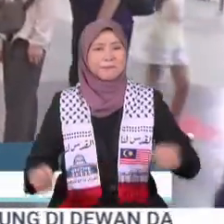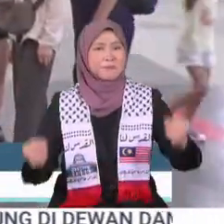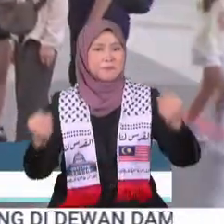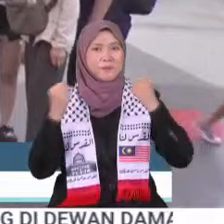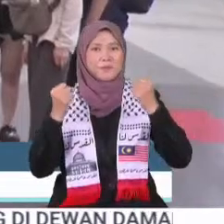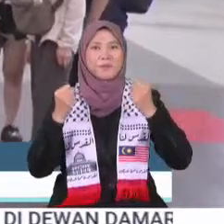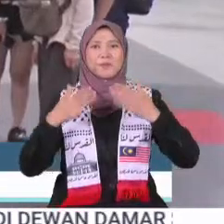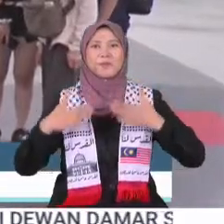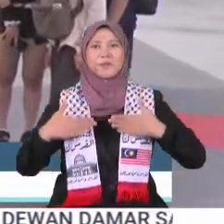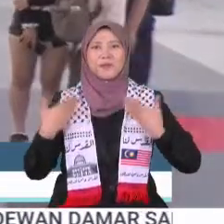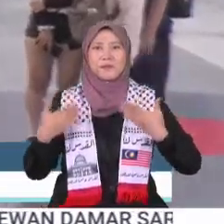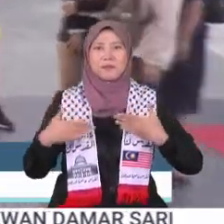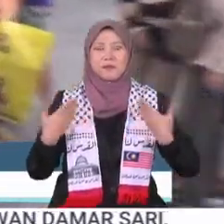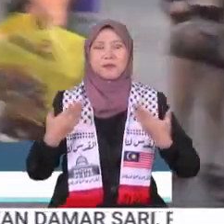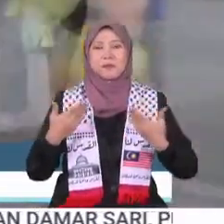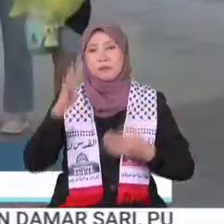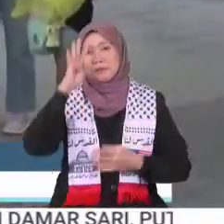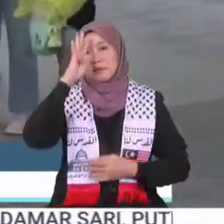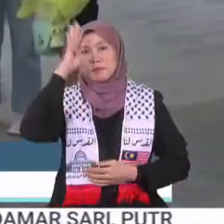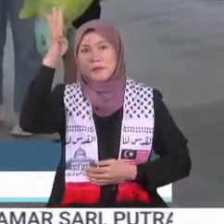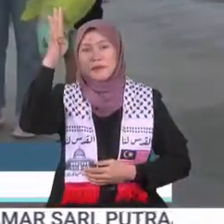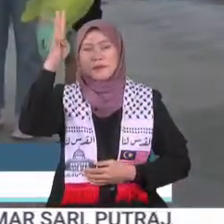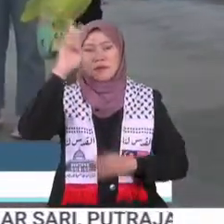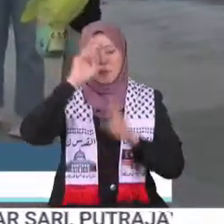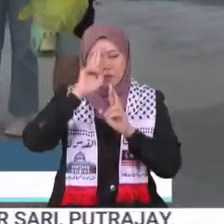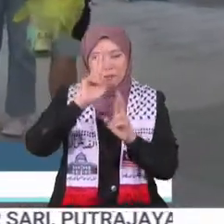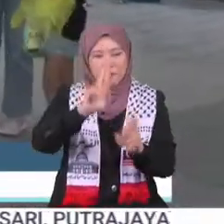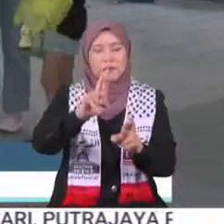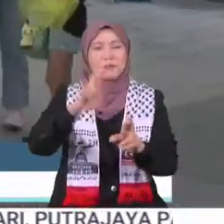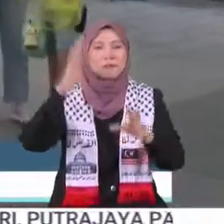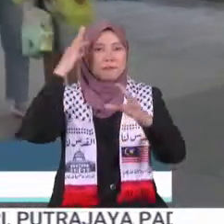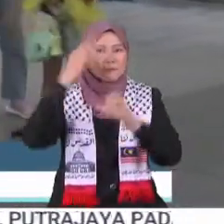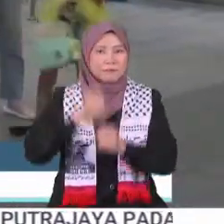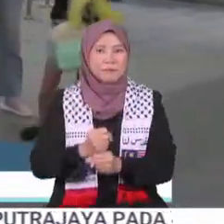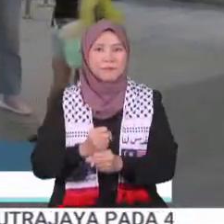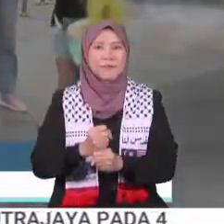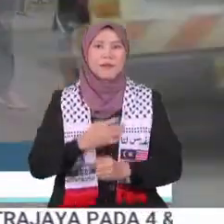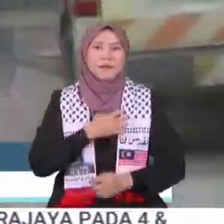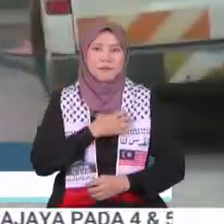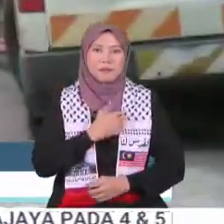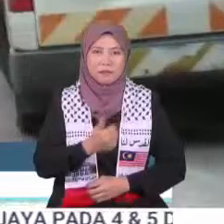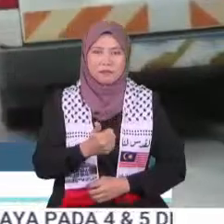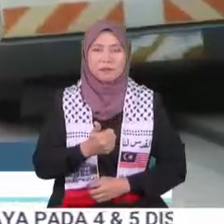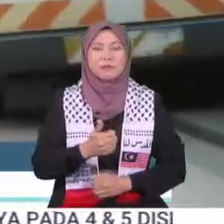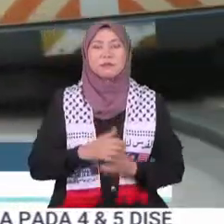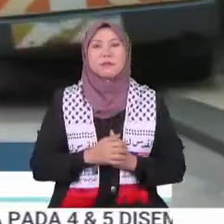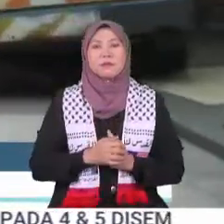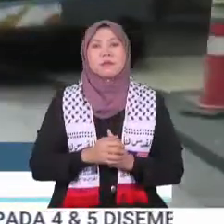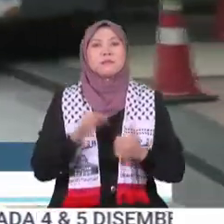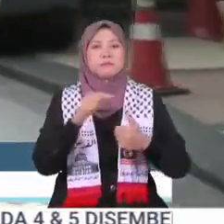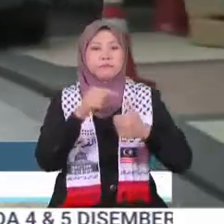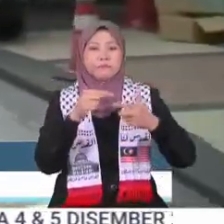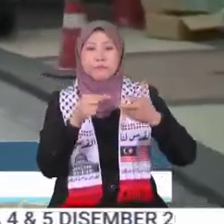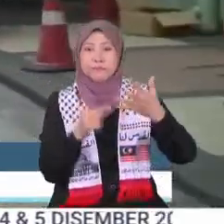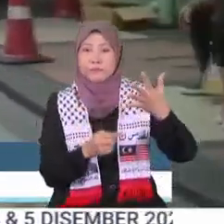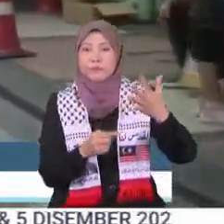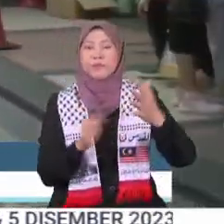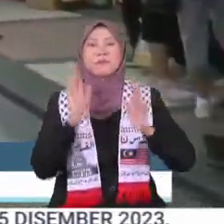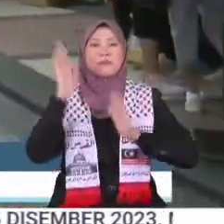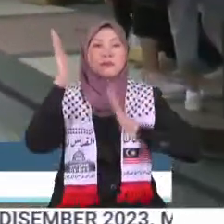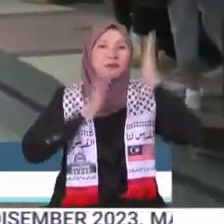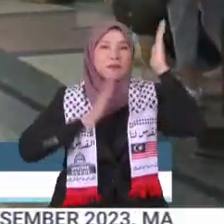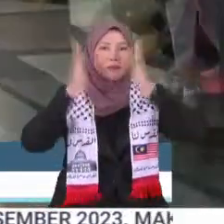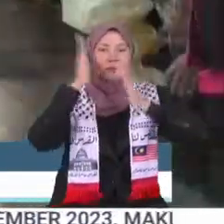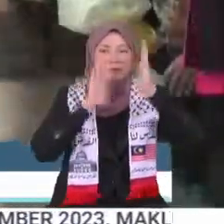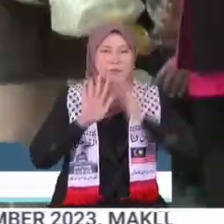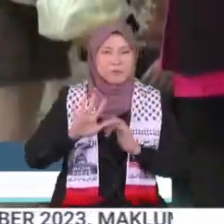Kemampanan, kesejahteraan, daya cipta, hormat, keyakinan dan ihsan menjadi penanda aras Malaysia